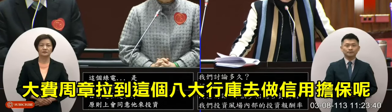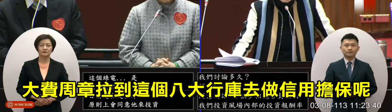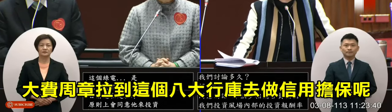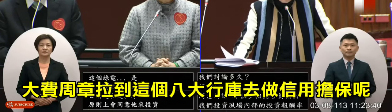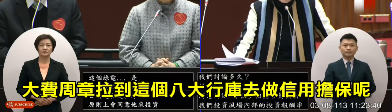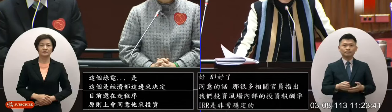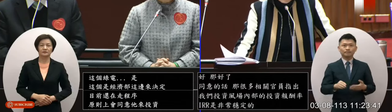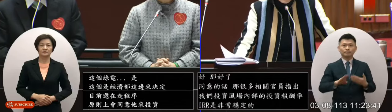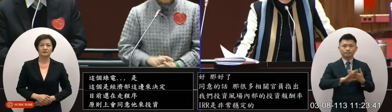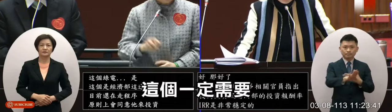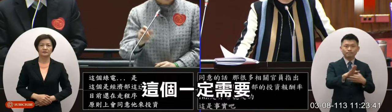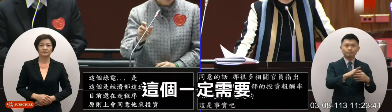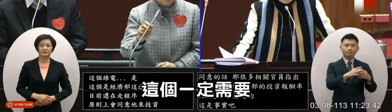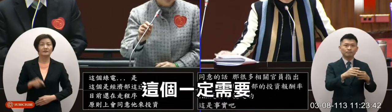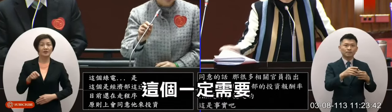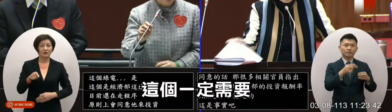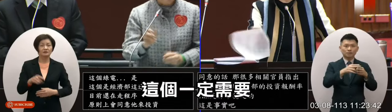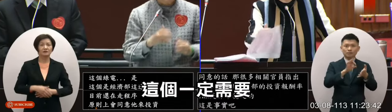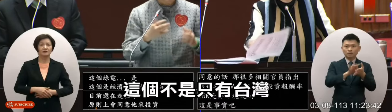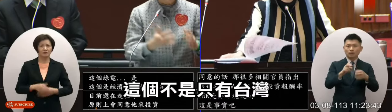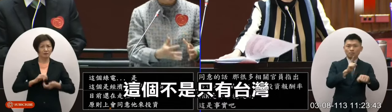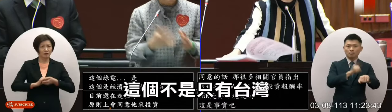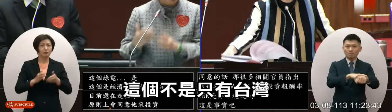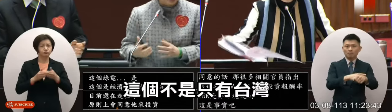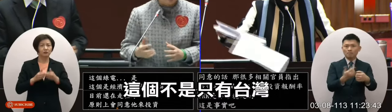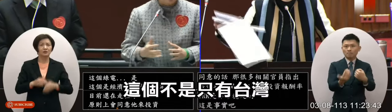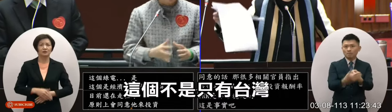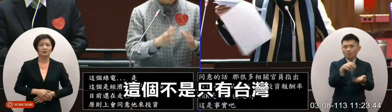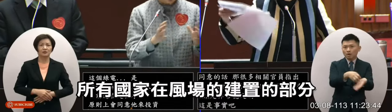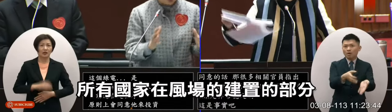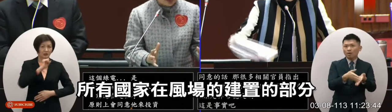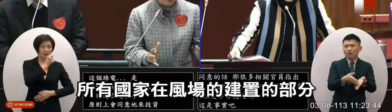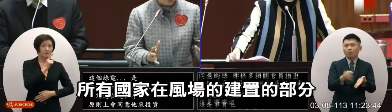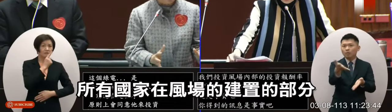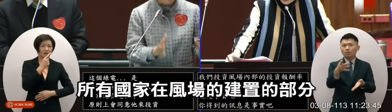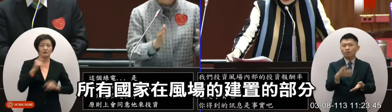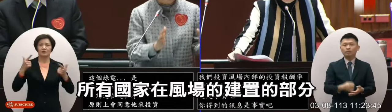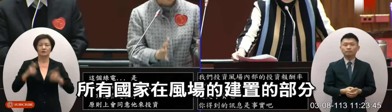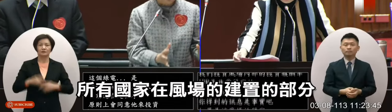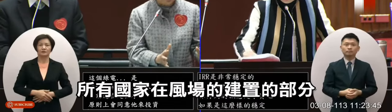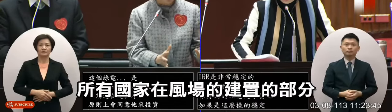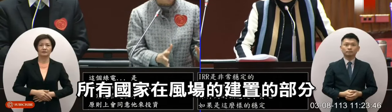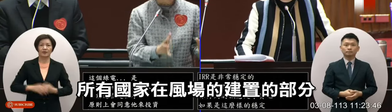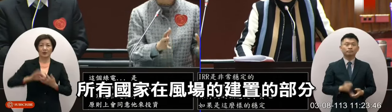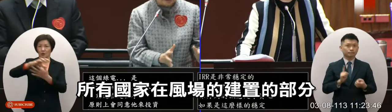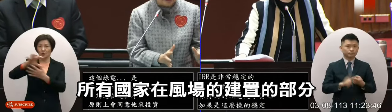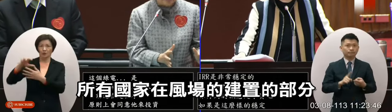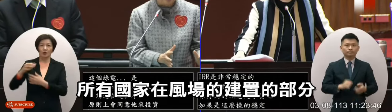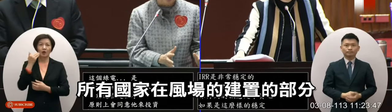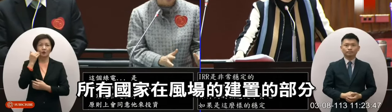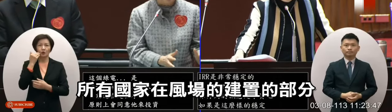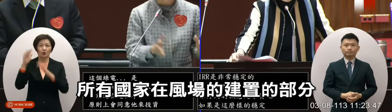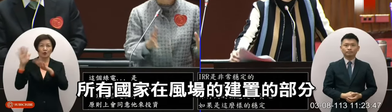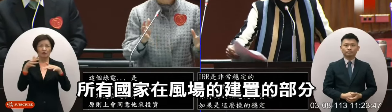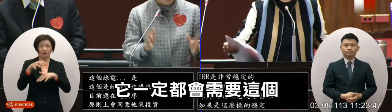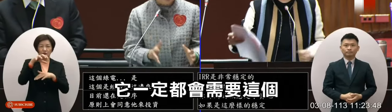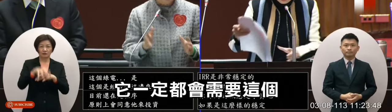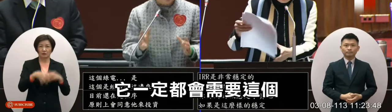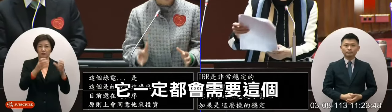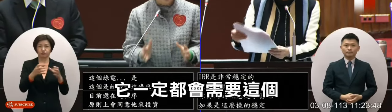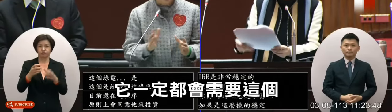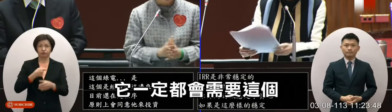做信用担保呢？ 这个一定需要哈，这个不是只有台湾，所有国家在风场的建制的部分，